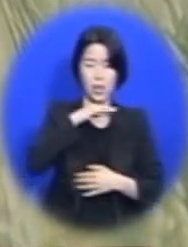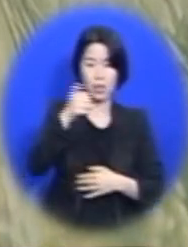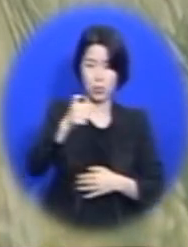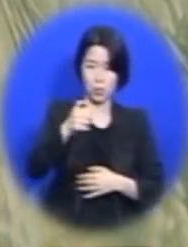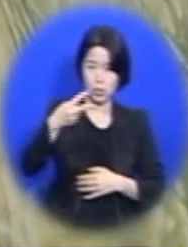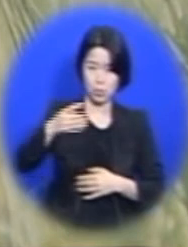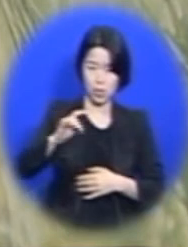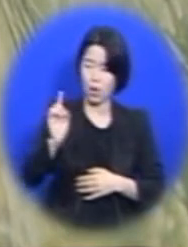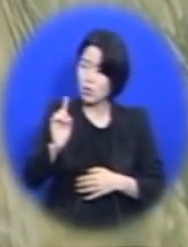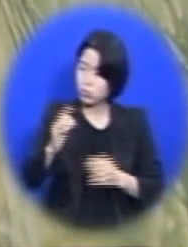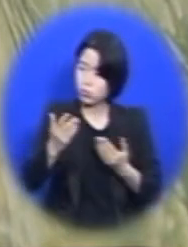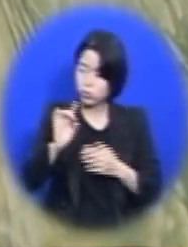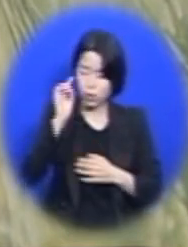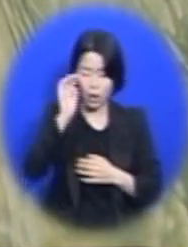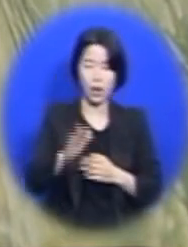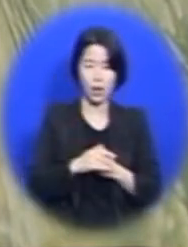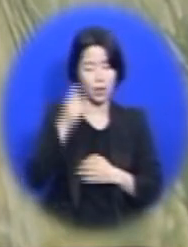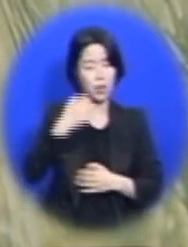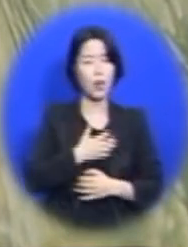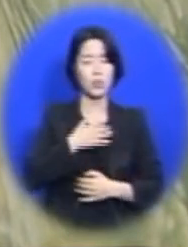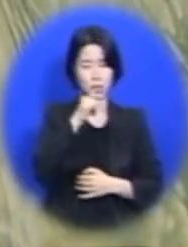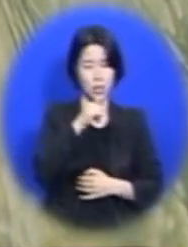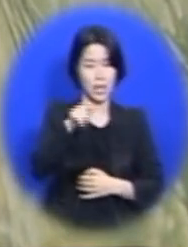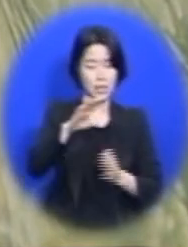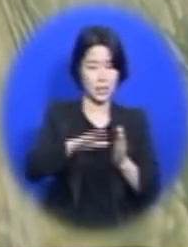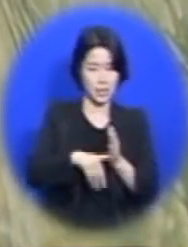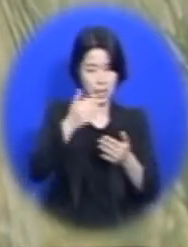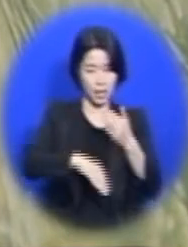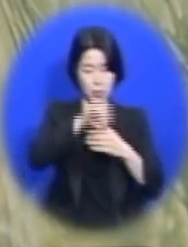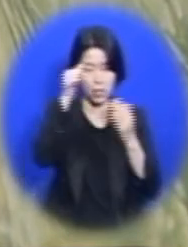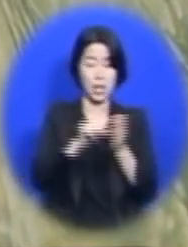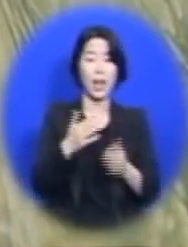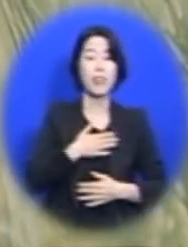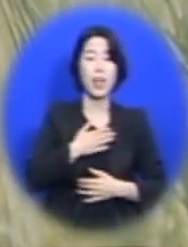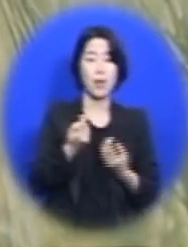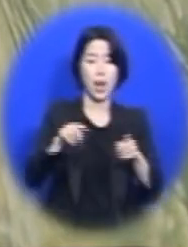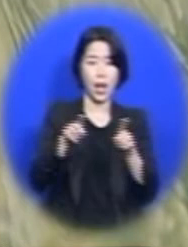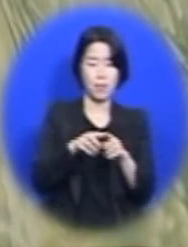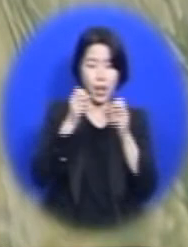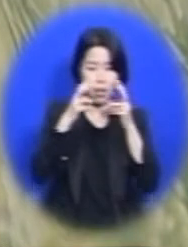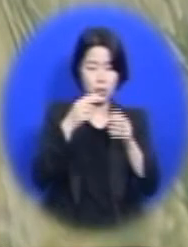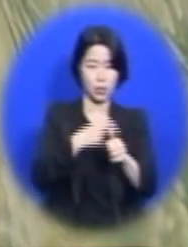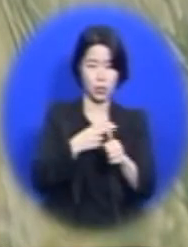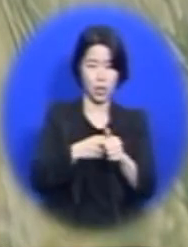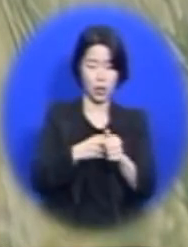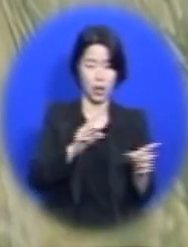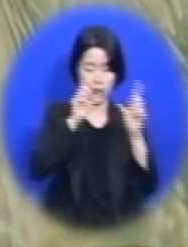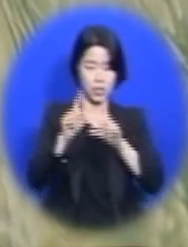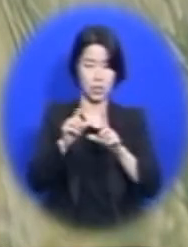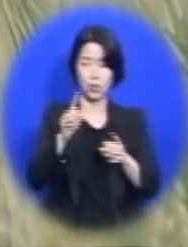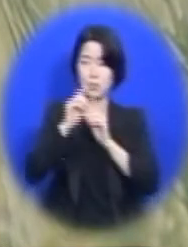하나 걱정이 되었습니다. 그때 주님이 이제 남은 인생은 나와 같이 선교사로 삶을 살자고